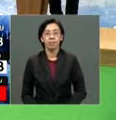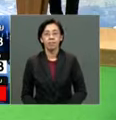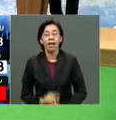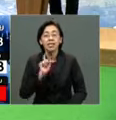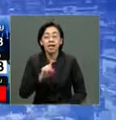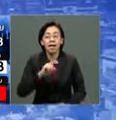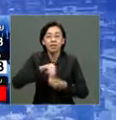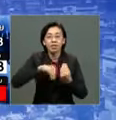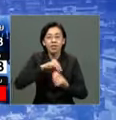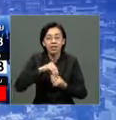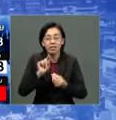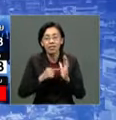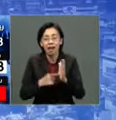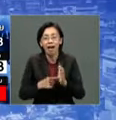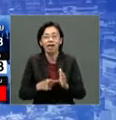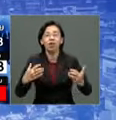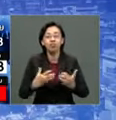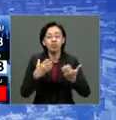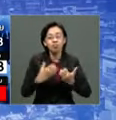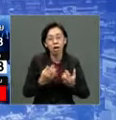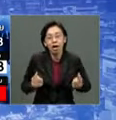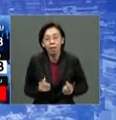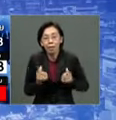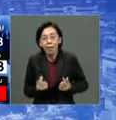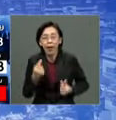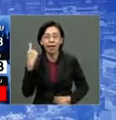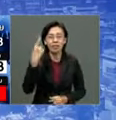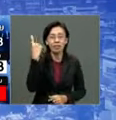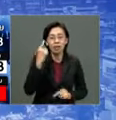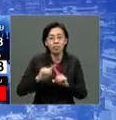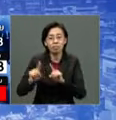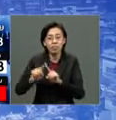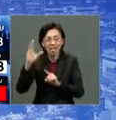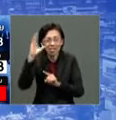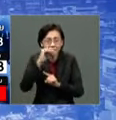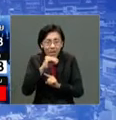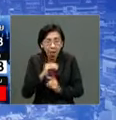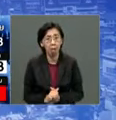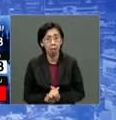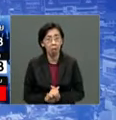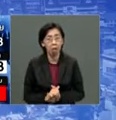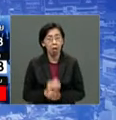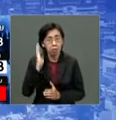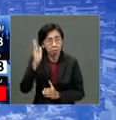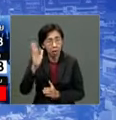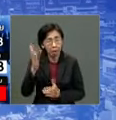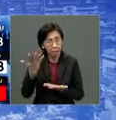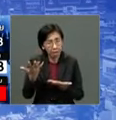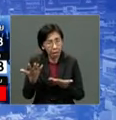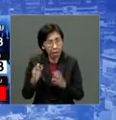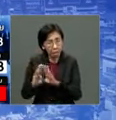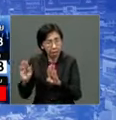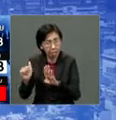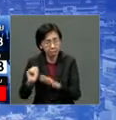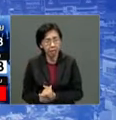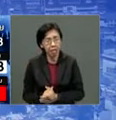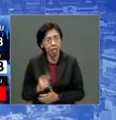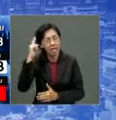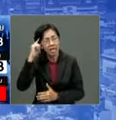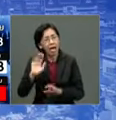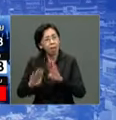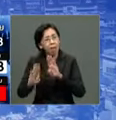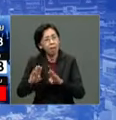ถานบันเทิงครับเช่นผับบาร์จะกลับมาเปิดให้บริการได้ตามมาตรการผ่อนปลนระยะ4หรือไม่หลายคนคาดการว่าจะตรงกับช่ว